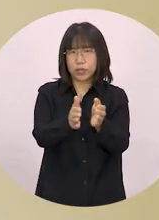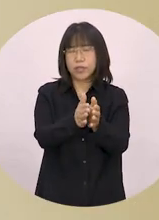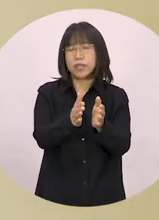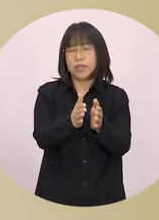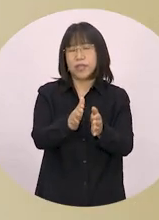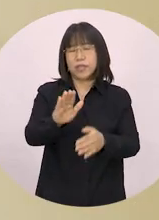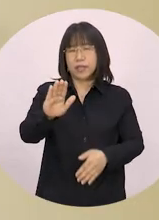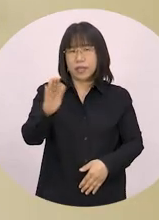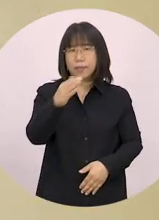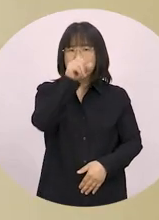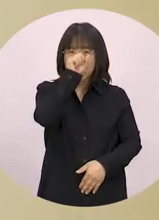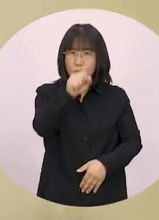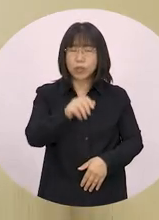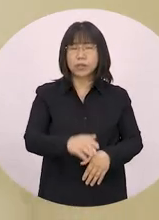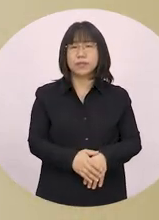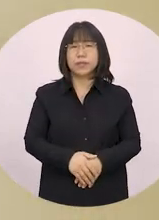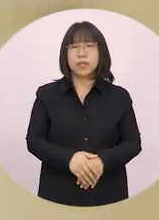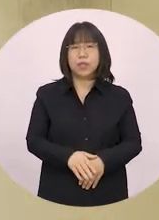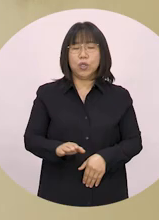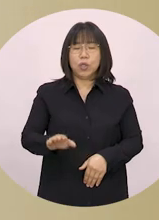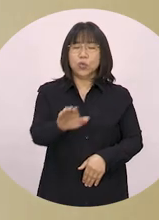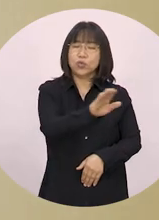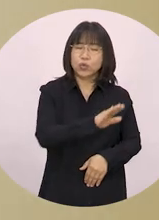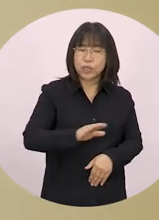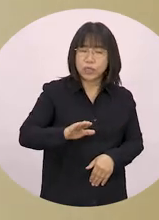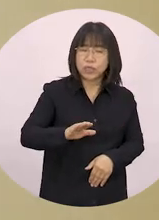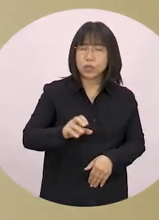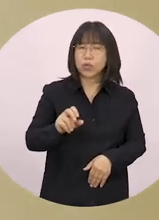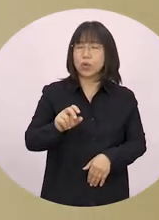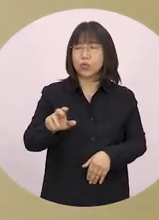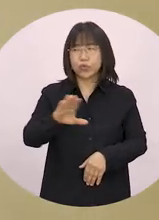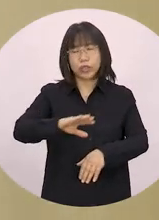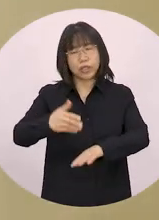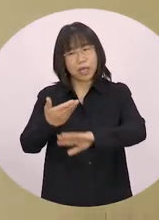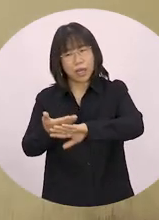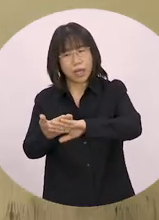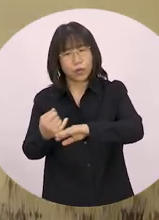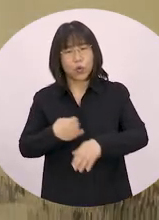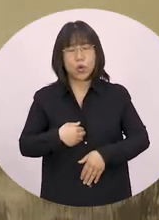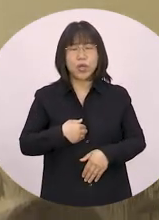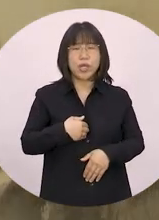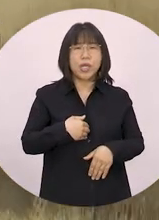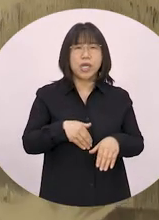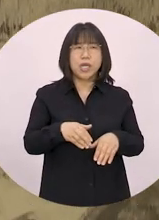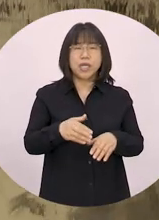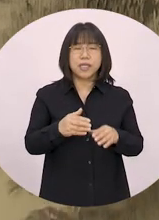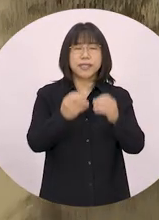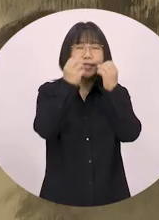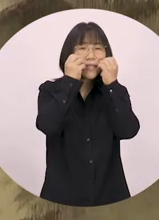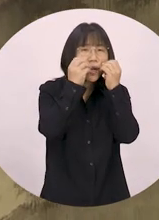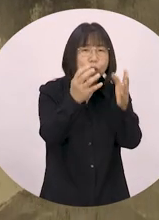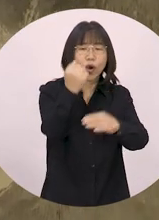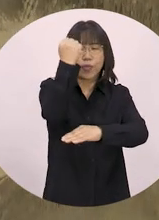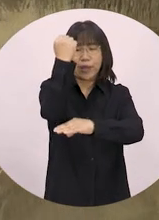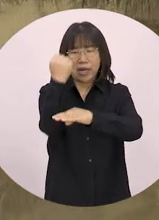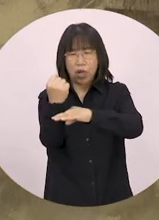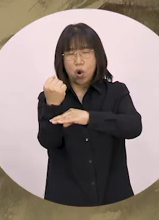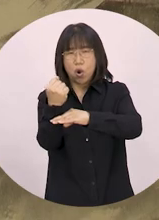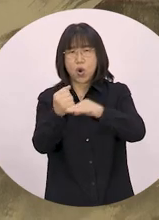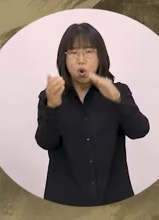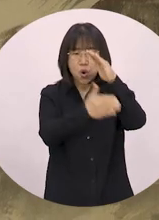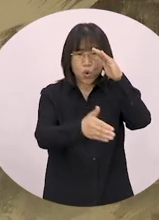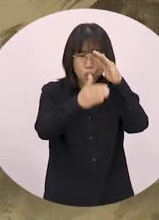합니다. 현대는 우리와 우리가 아닌 것, 새로운 것과 낡은 것, 공적인